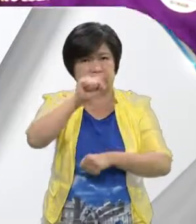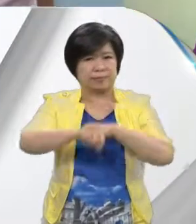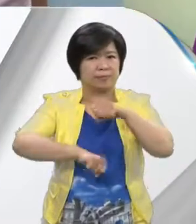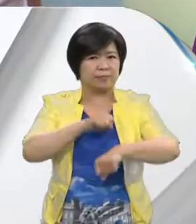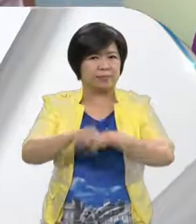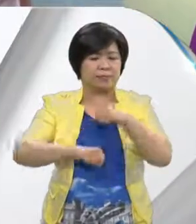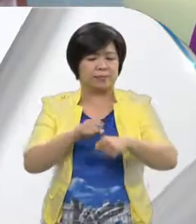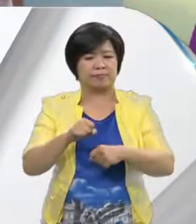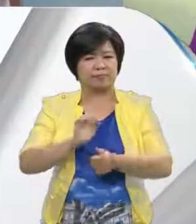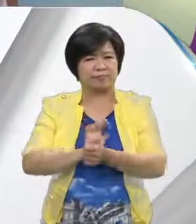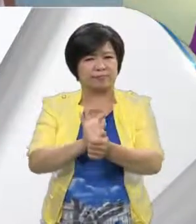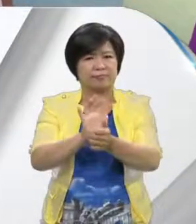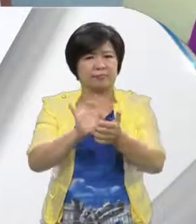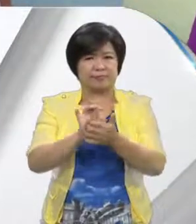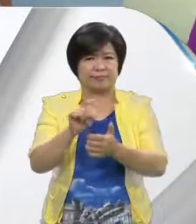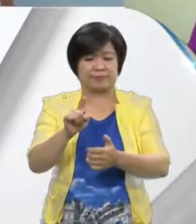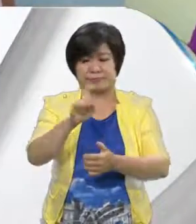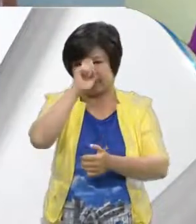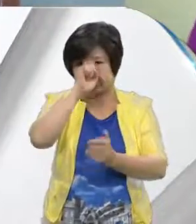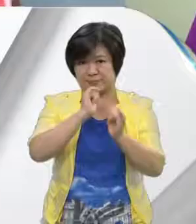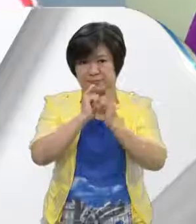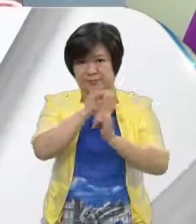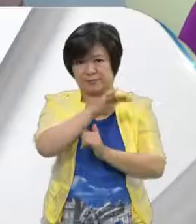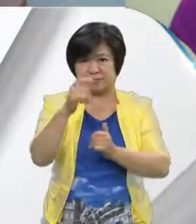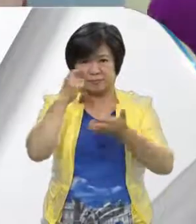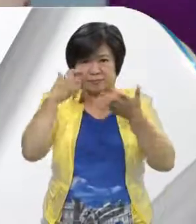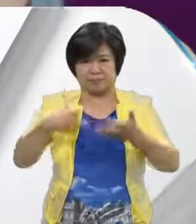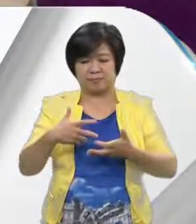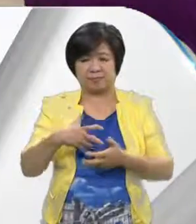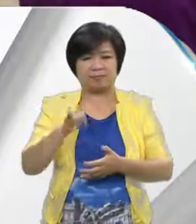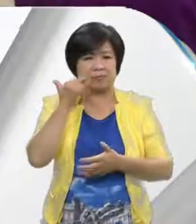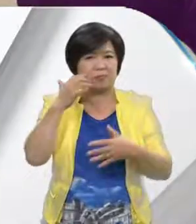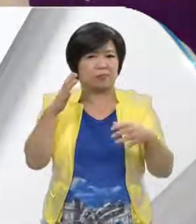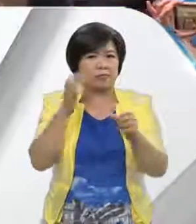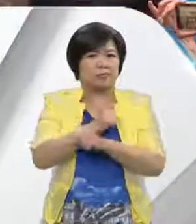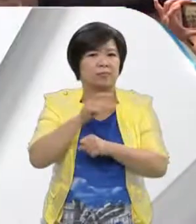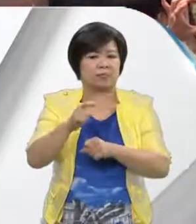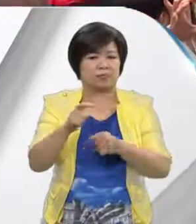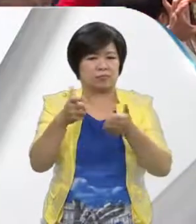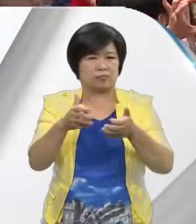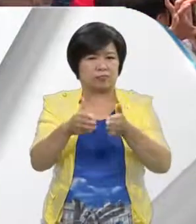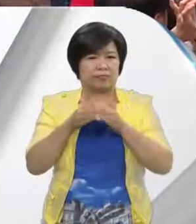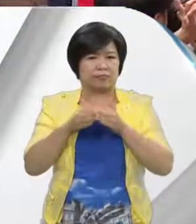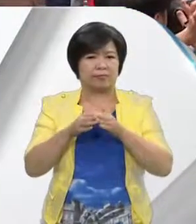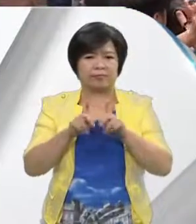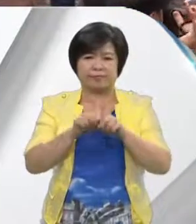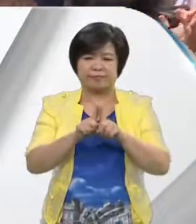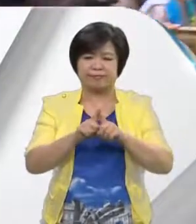每希望大鹏发通为沙飞台中充实全台湾十千亿的问题，每批的一